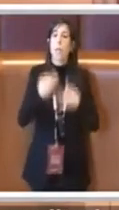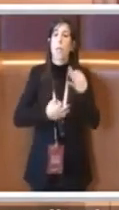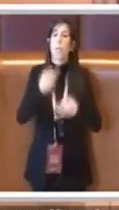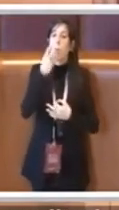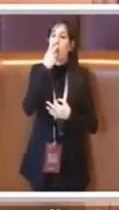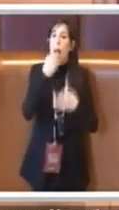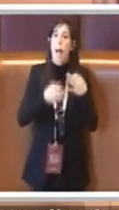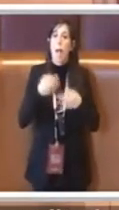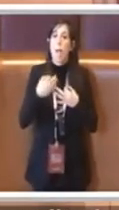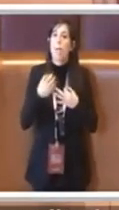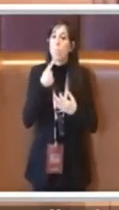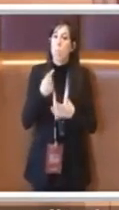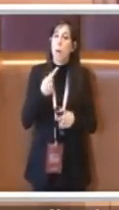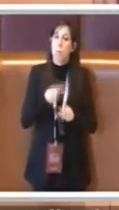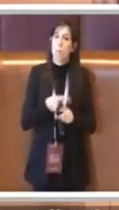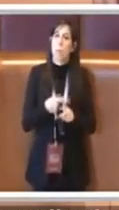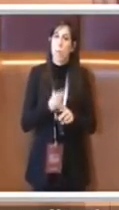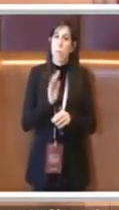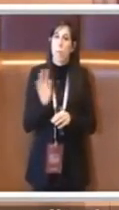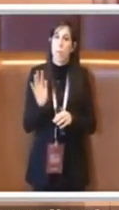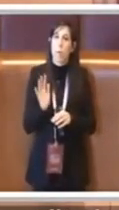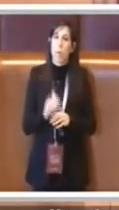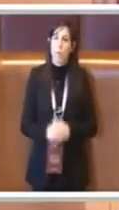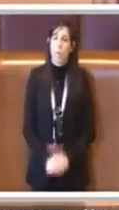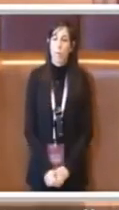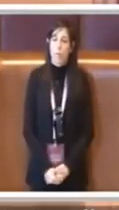espresso con favore